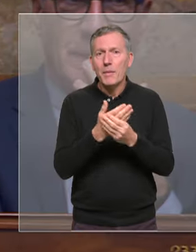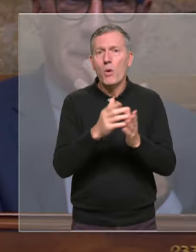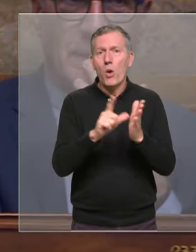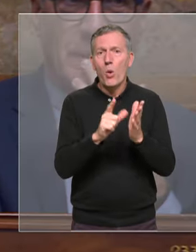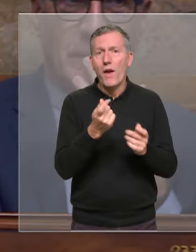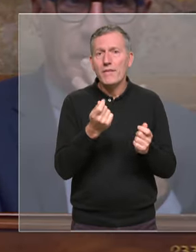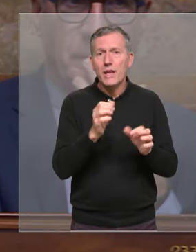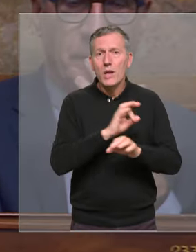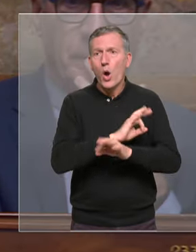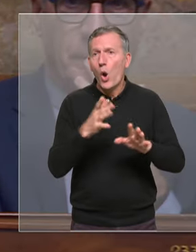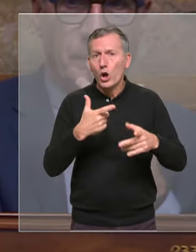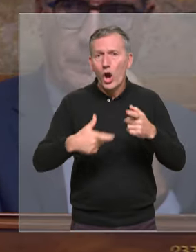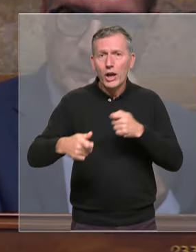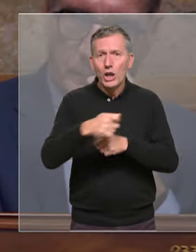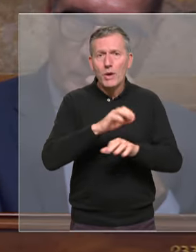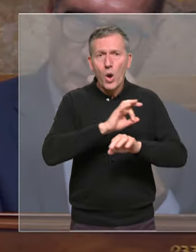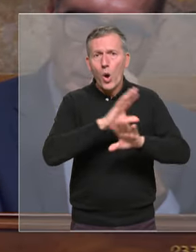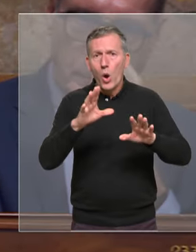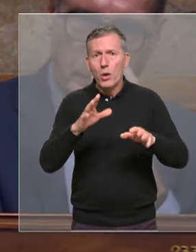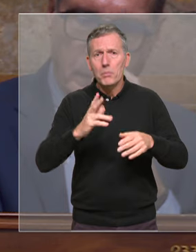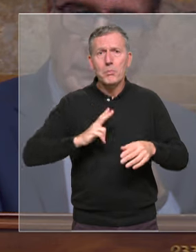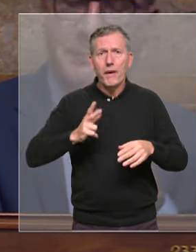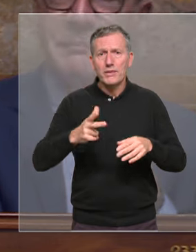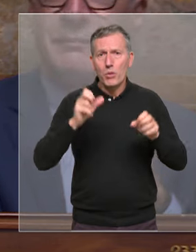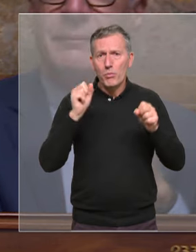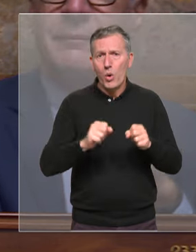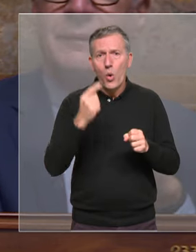finances, aucun économiste, aucun organisme de prévision